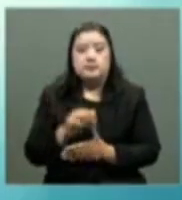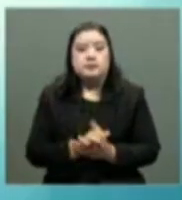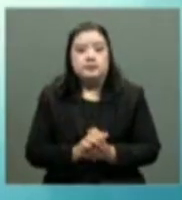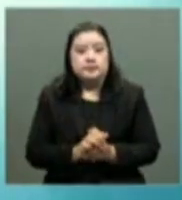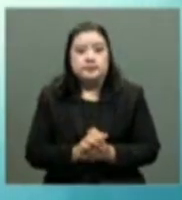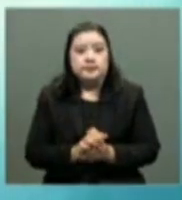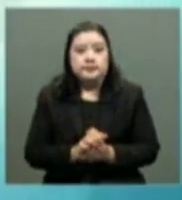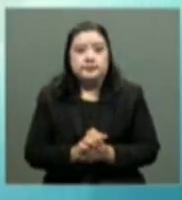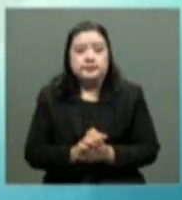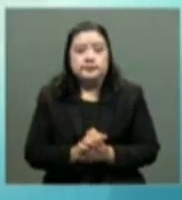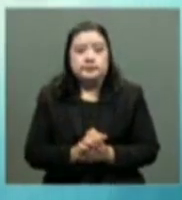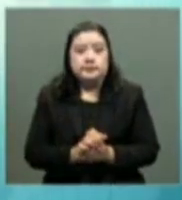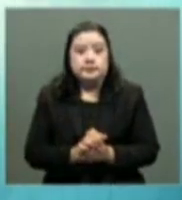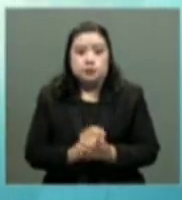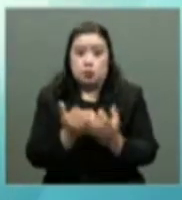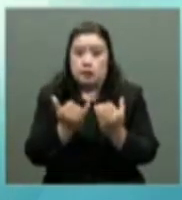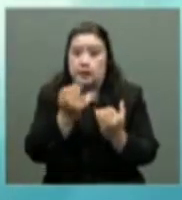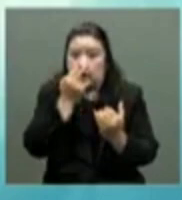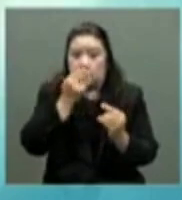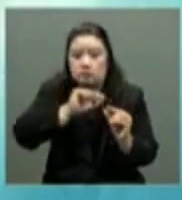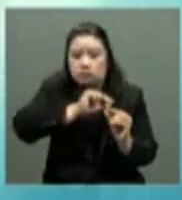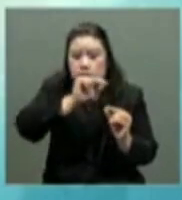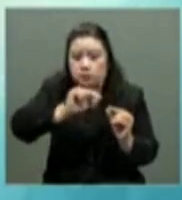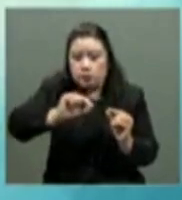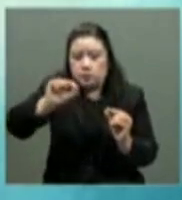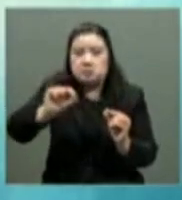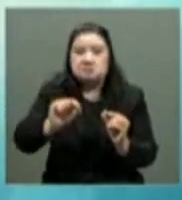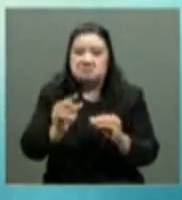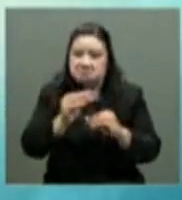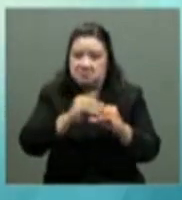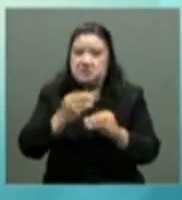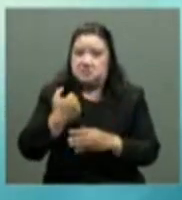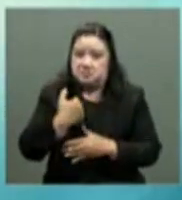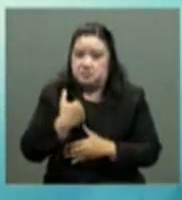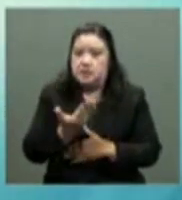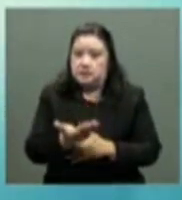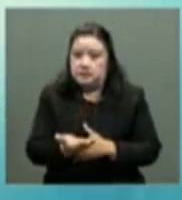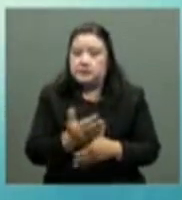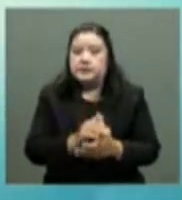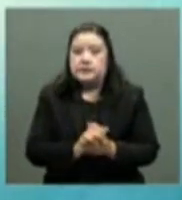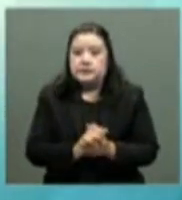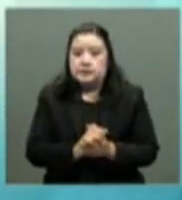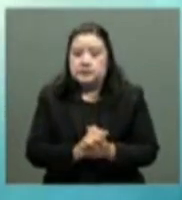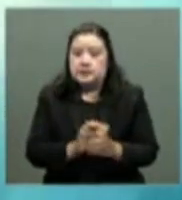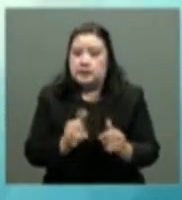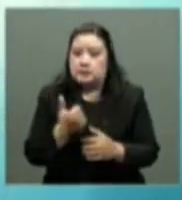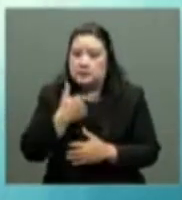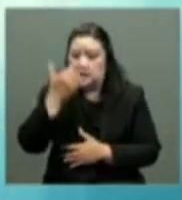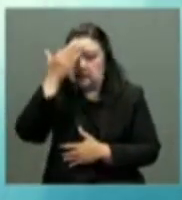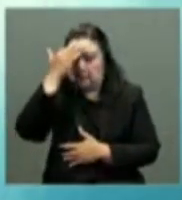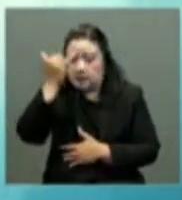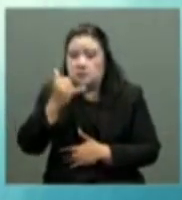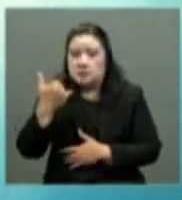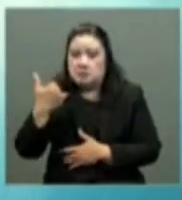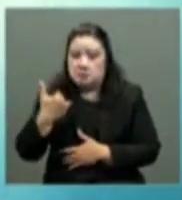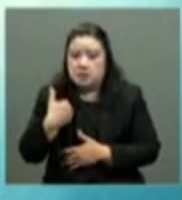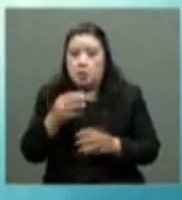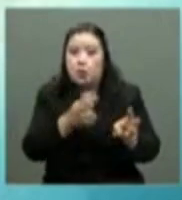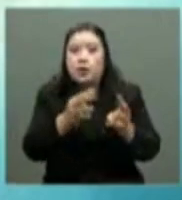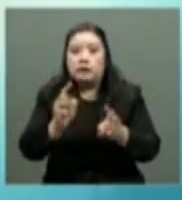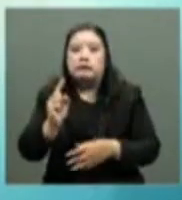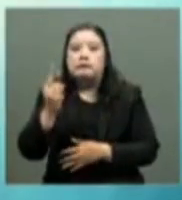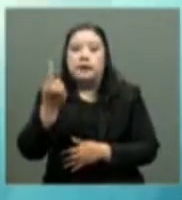วันนี้เพิ่มขึ้นนะครับและส่วนหนึ่งก็อาจจะต้องเพิ่มขึ้นด้วยเพราะเราจะมีวิธีการที่เรียกว่า active case